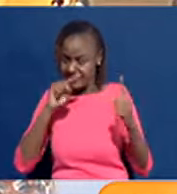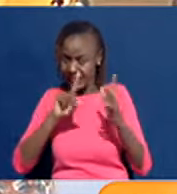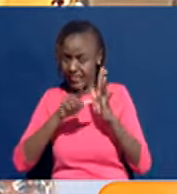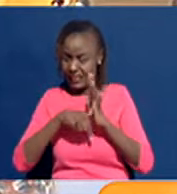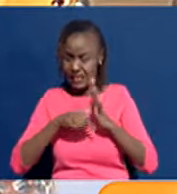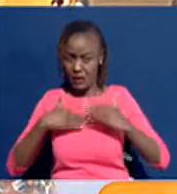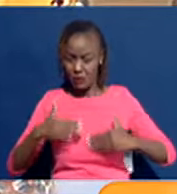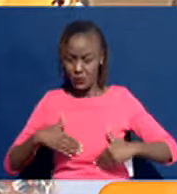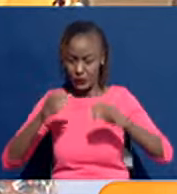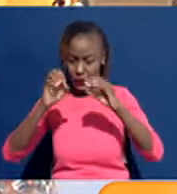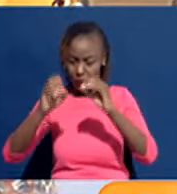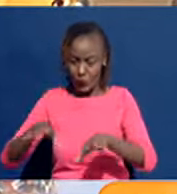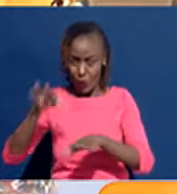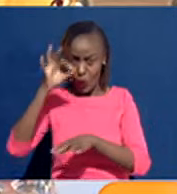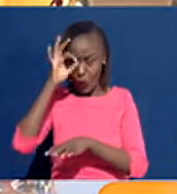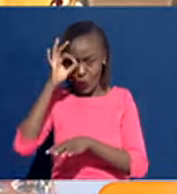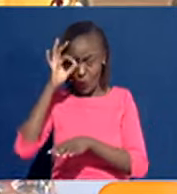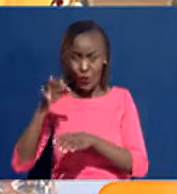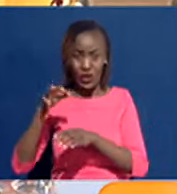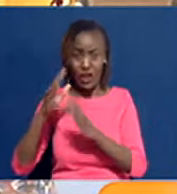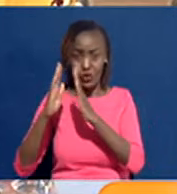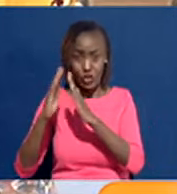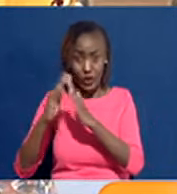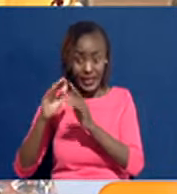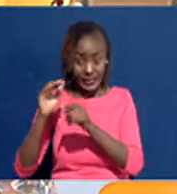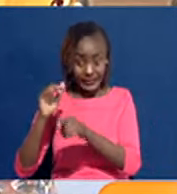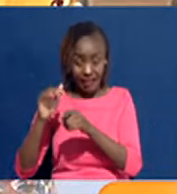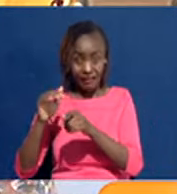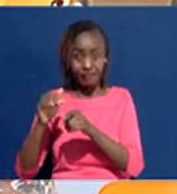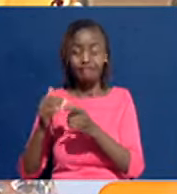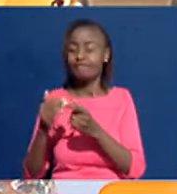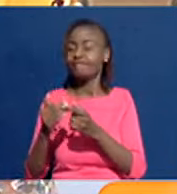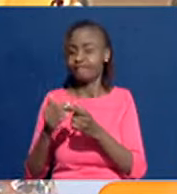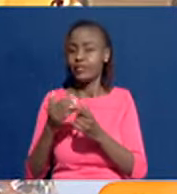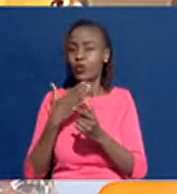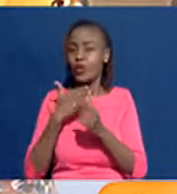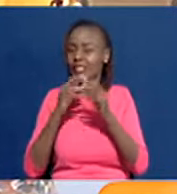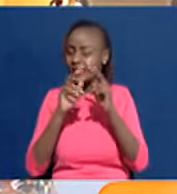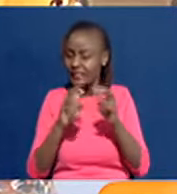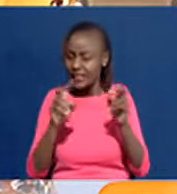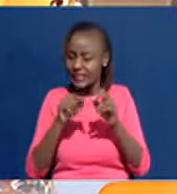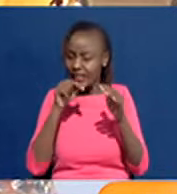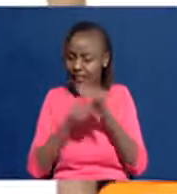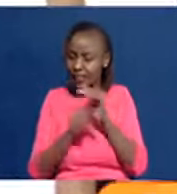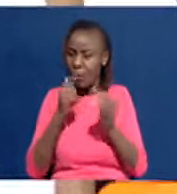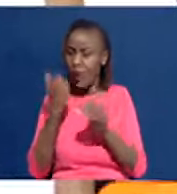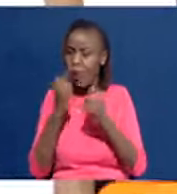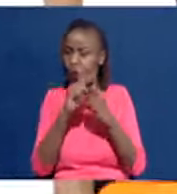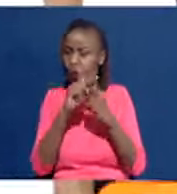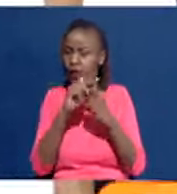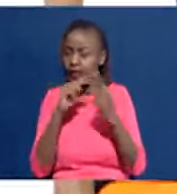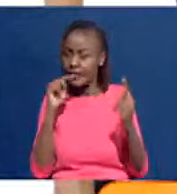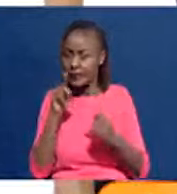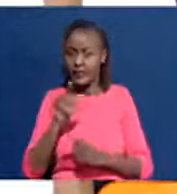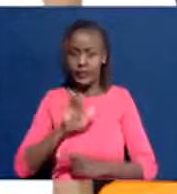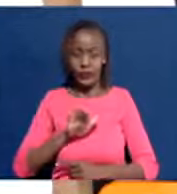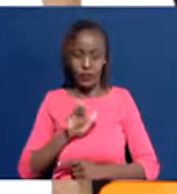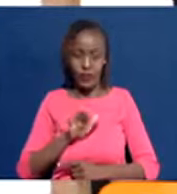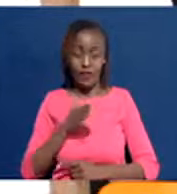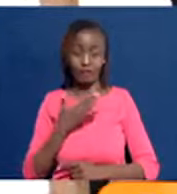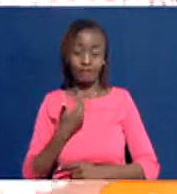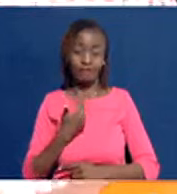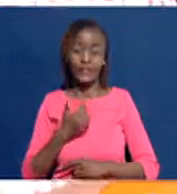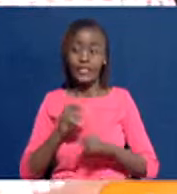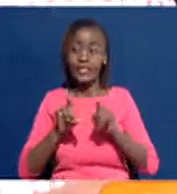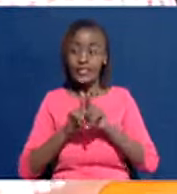chooni, imezitaka idara za usalama kufanya hima na kuwachukulia hatua kali wahusika wa mauaji yake. Na jamaa na marafiki